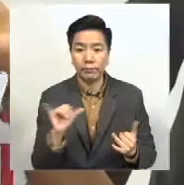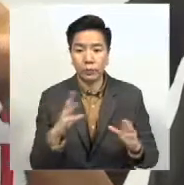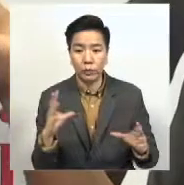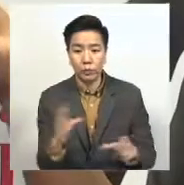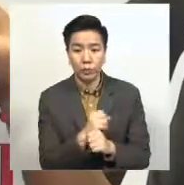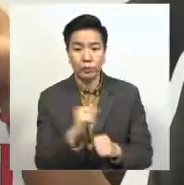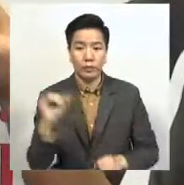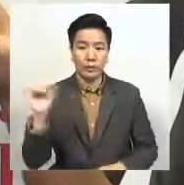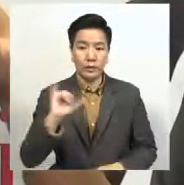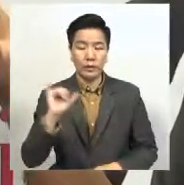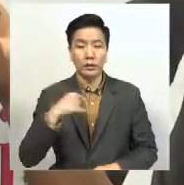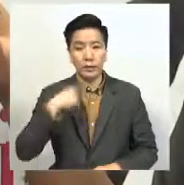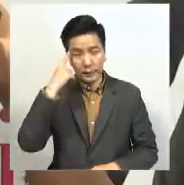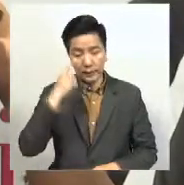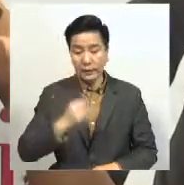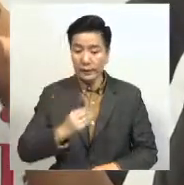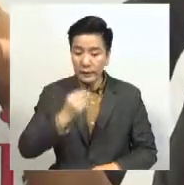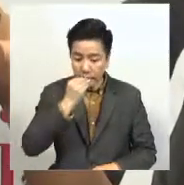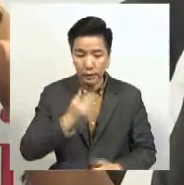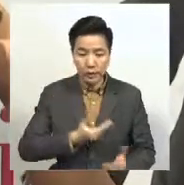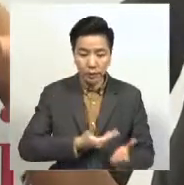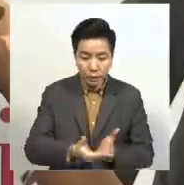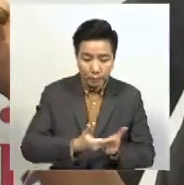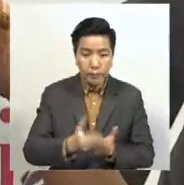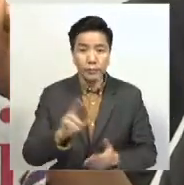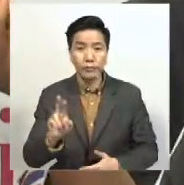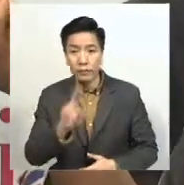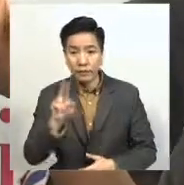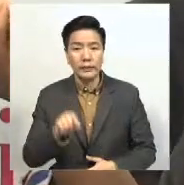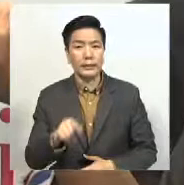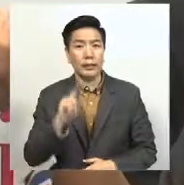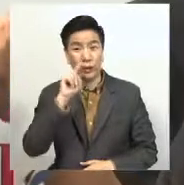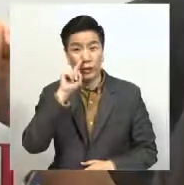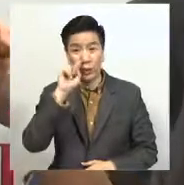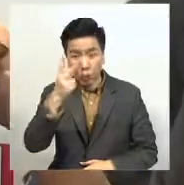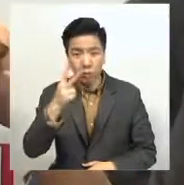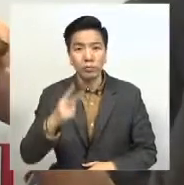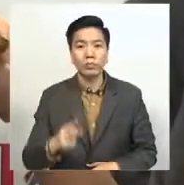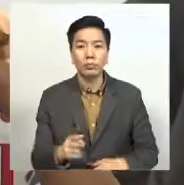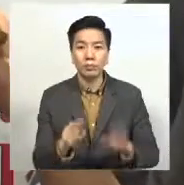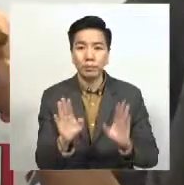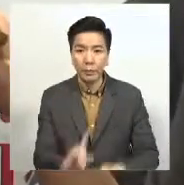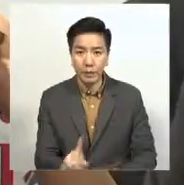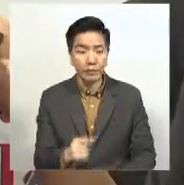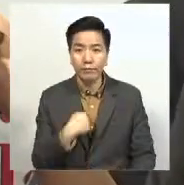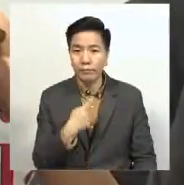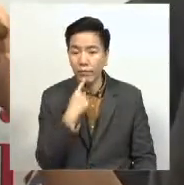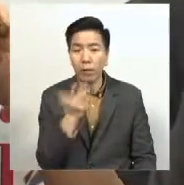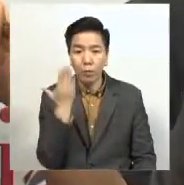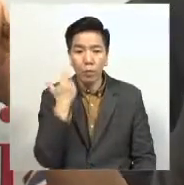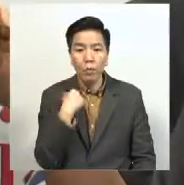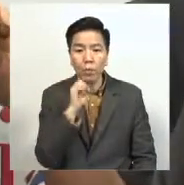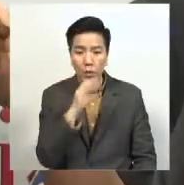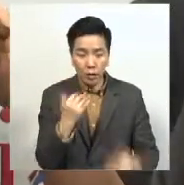ปนะครับว่าชิมช็อปใช้เฟส2จะมีอย่างไรบ้างนะครับอย่างที่ผมได้เรียนไปก่อนหน้านี้ว่